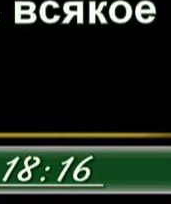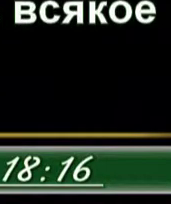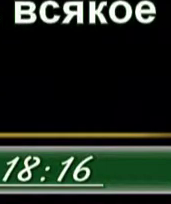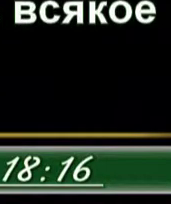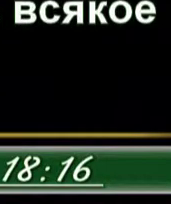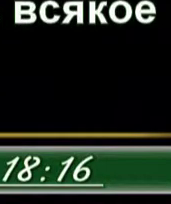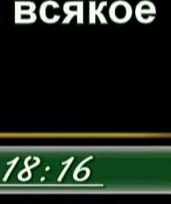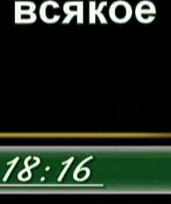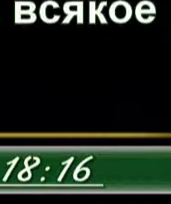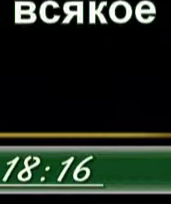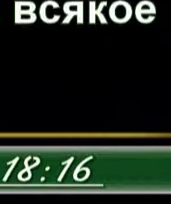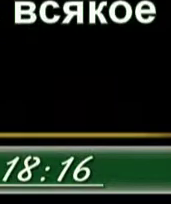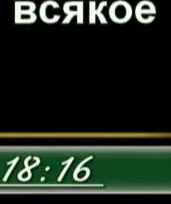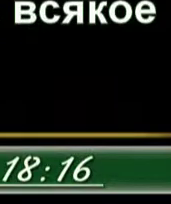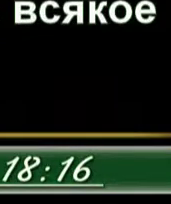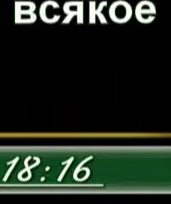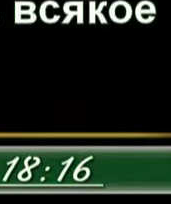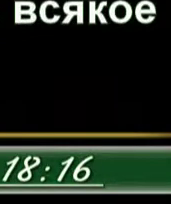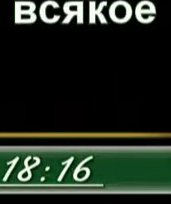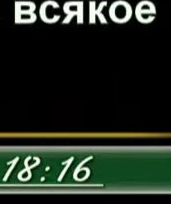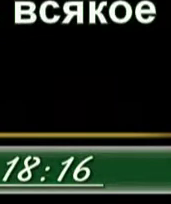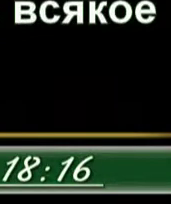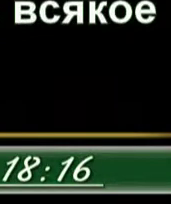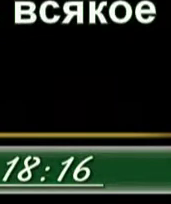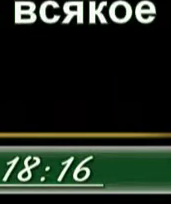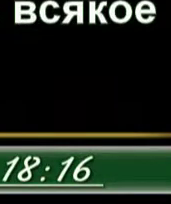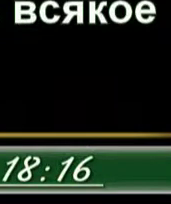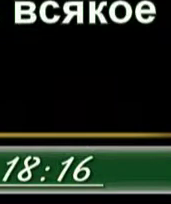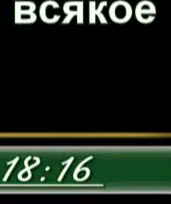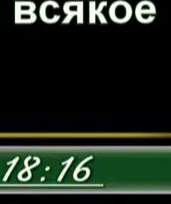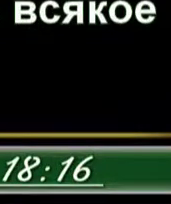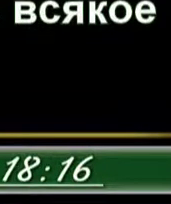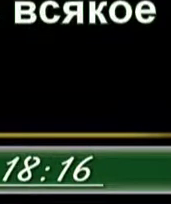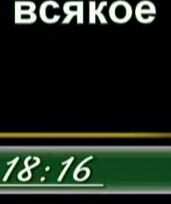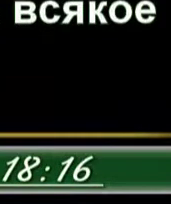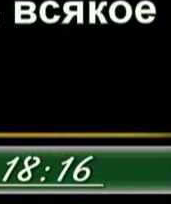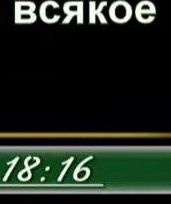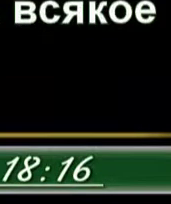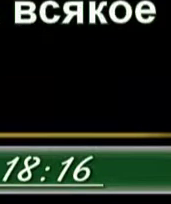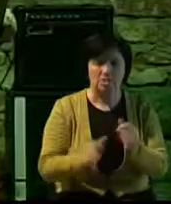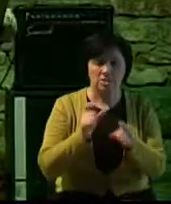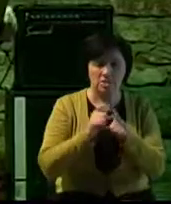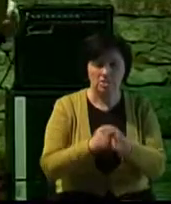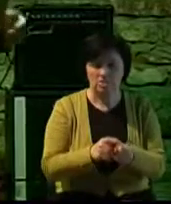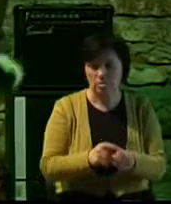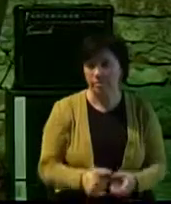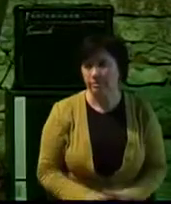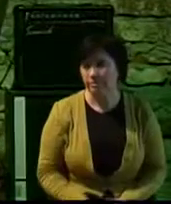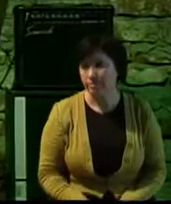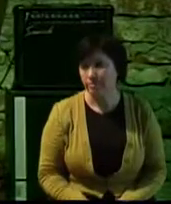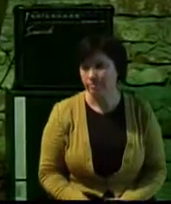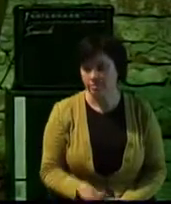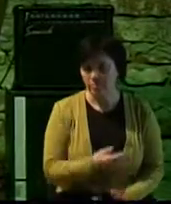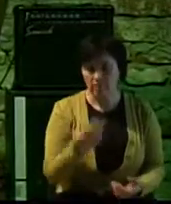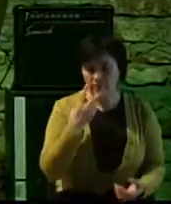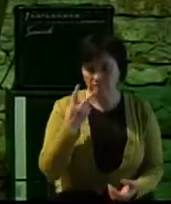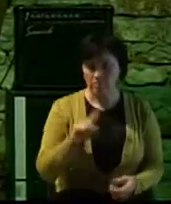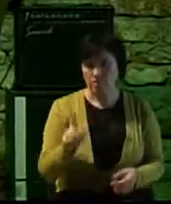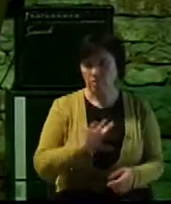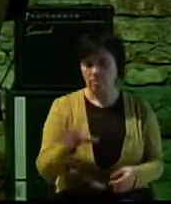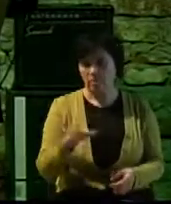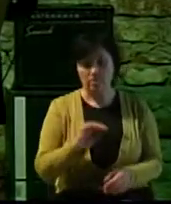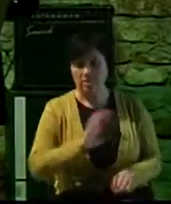дабы устами двух или трех свидетелей подтвердилось всякое слово». Итак, здесь мы видим, что на этом все